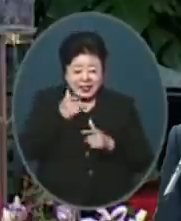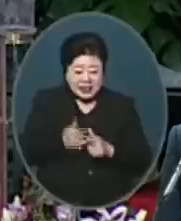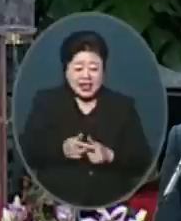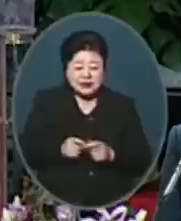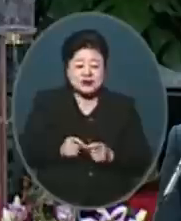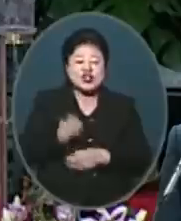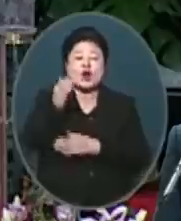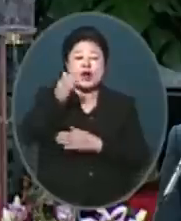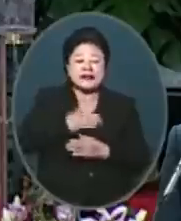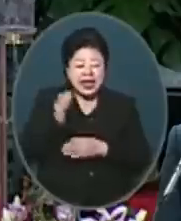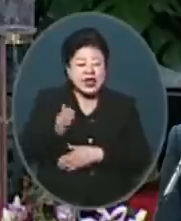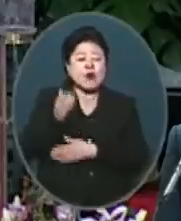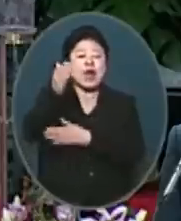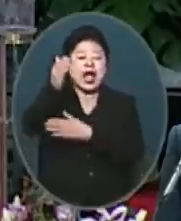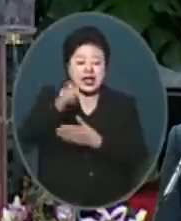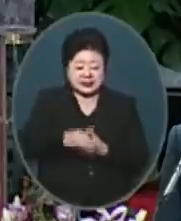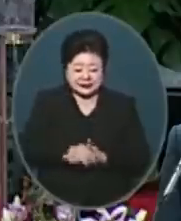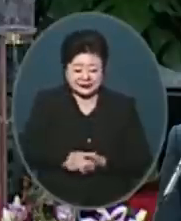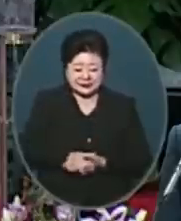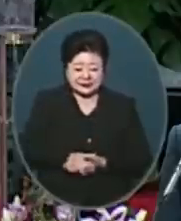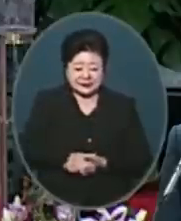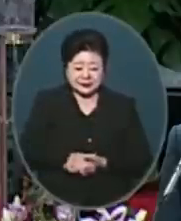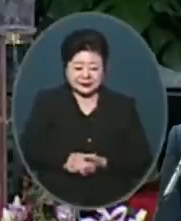예수 영광 내 영광